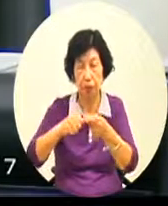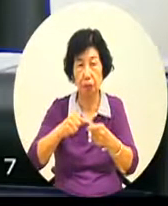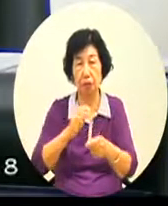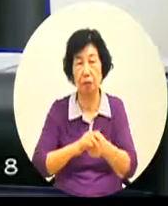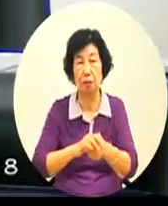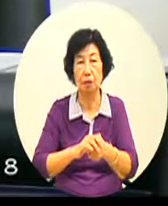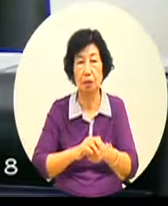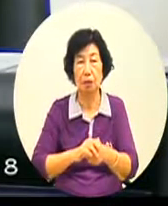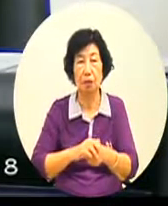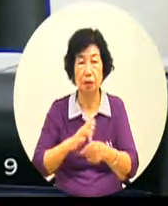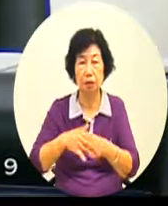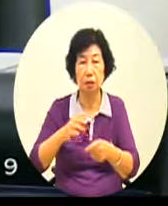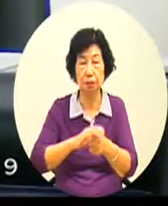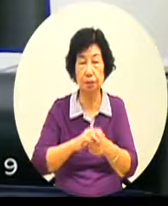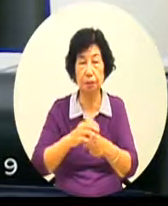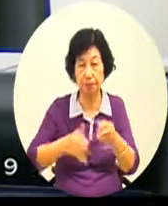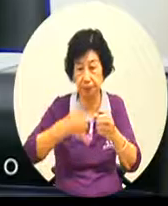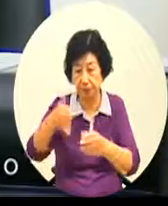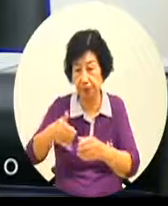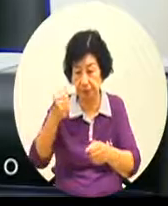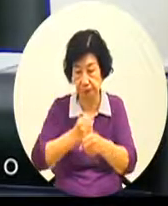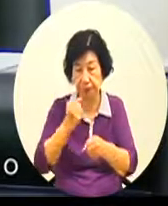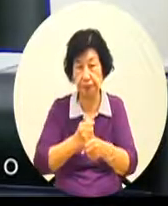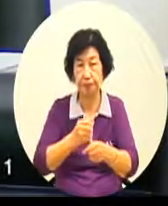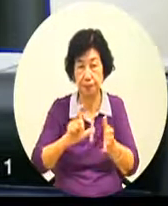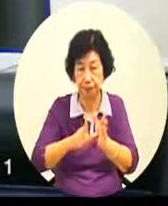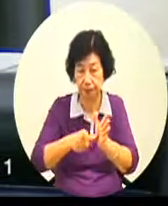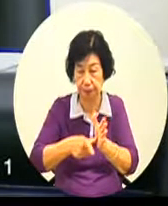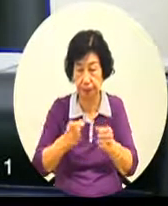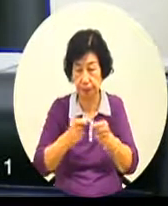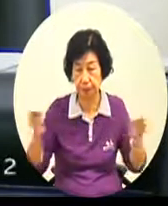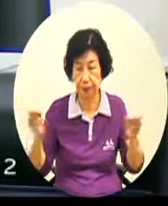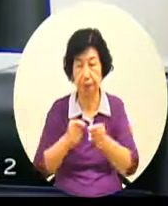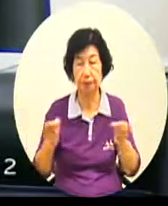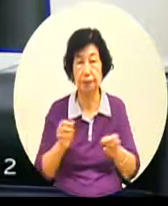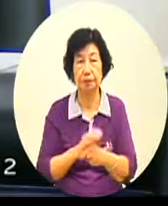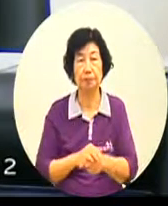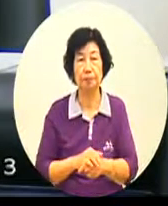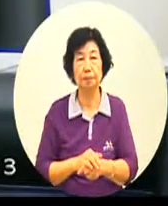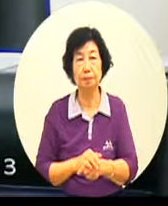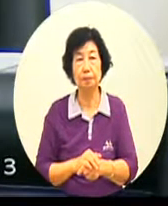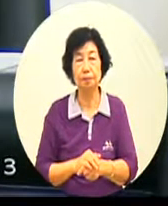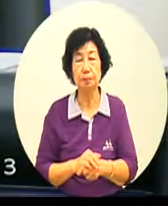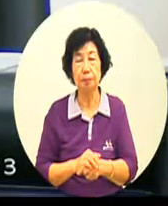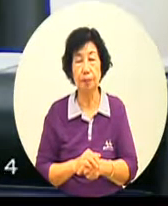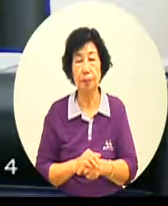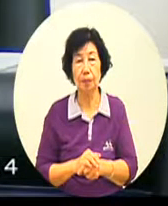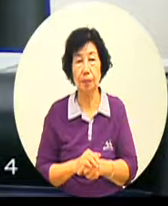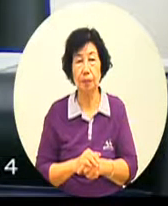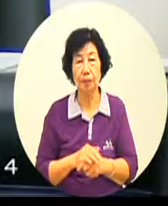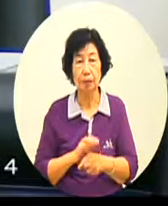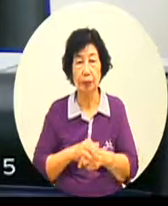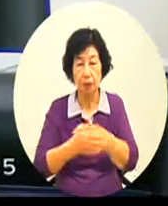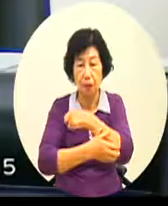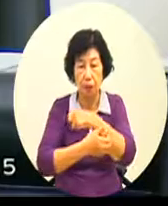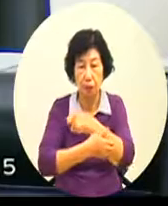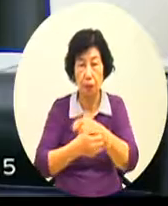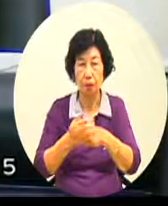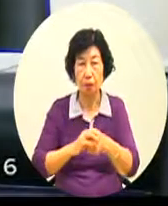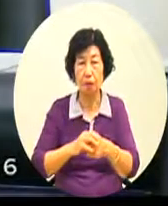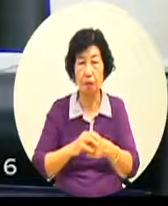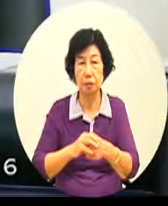劳工出勤的状况到分钟。哦，那劳工向雇主申请哦。其出